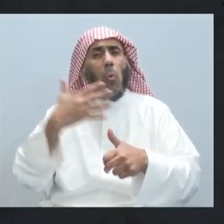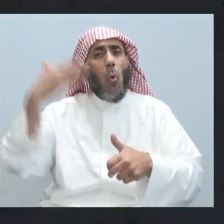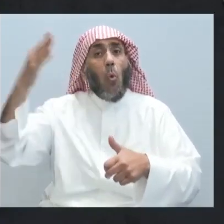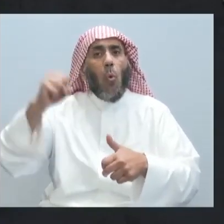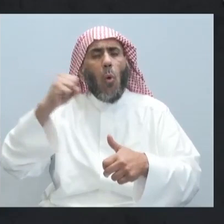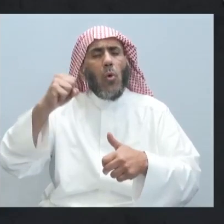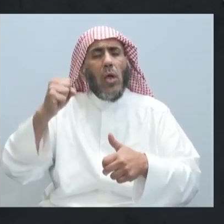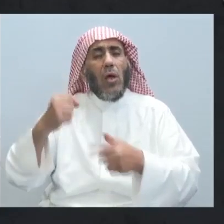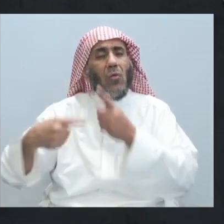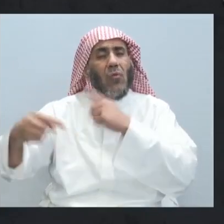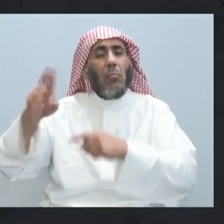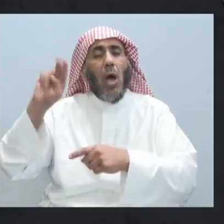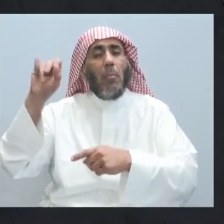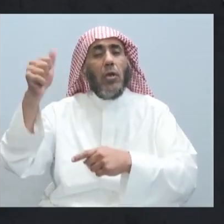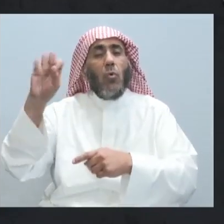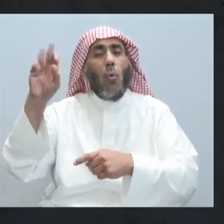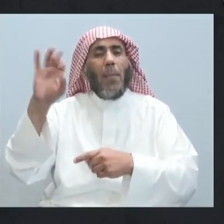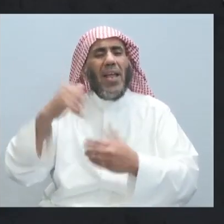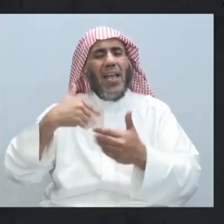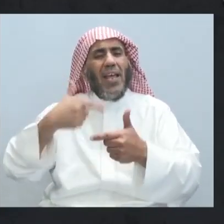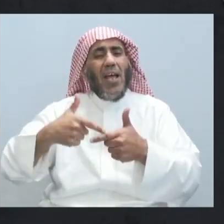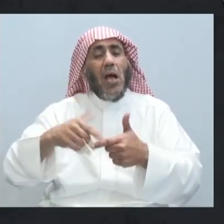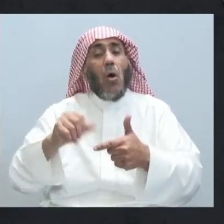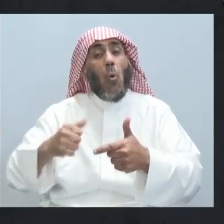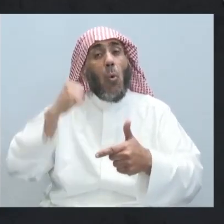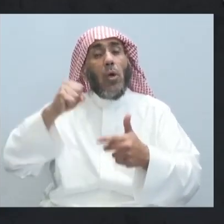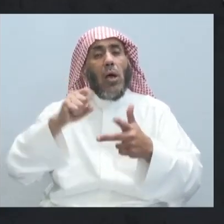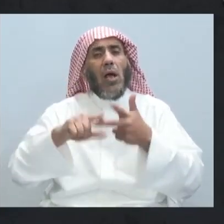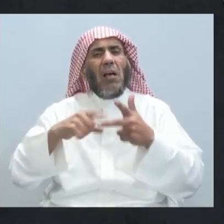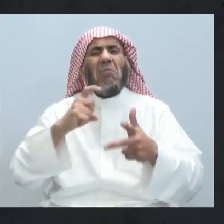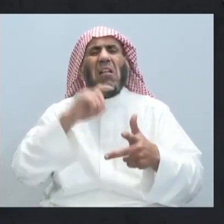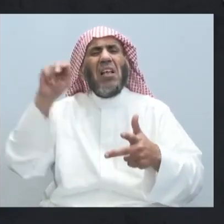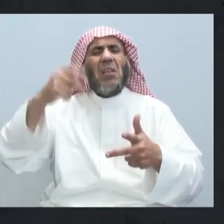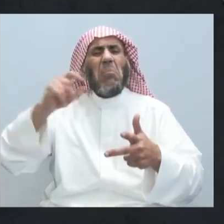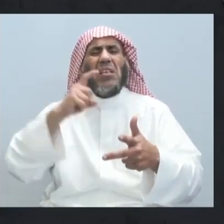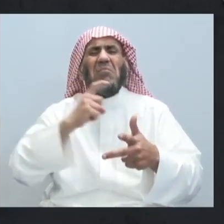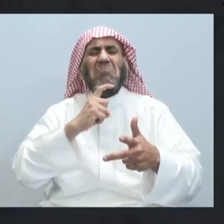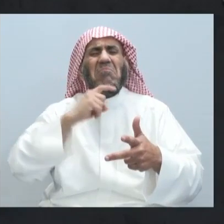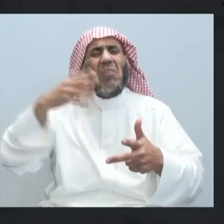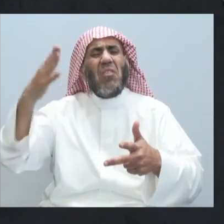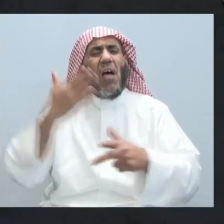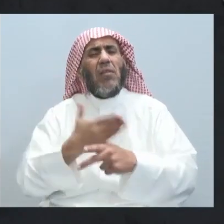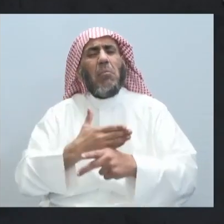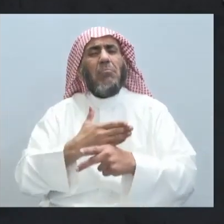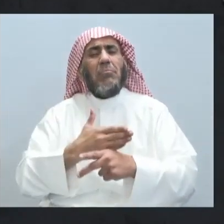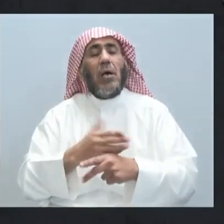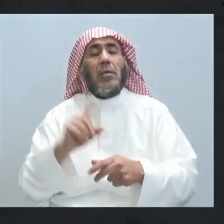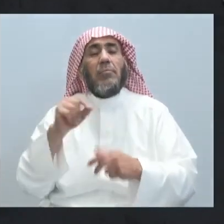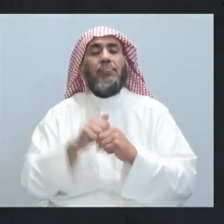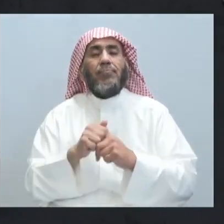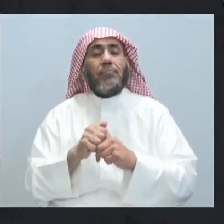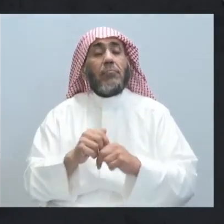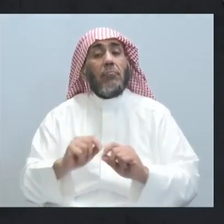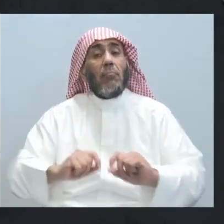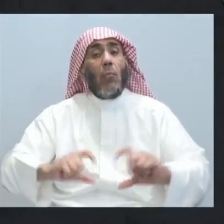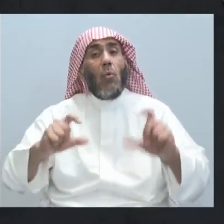للاحتياج اليه كذلك في عصر بني اميه لما وصل عصر العباسي بدات خطابه بالضعف لماذا احسنتم طبعا هذا